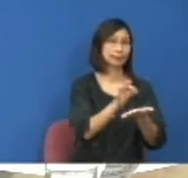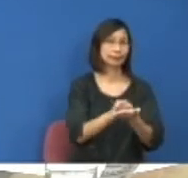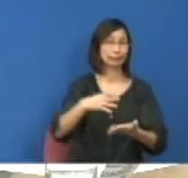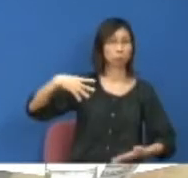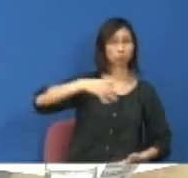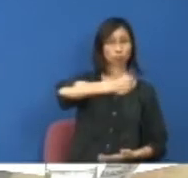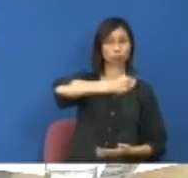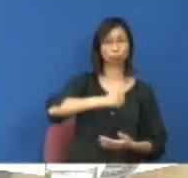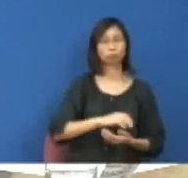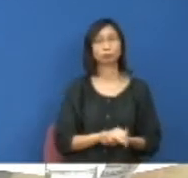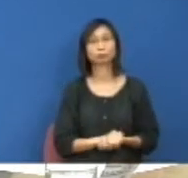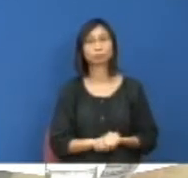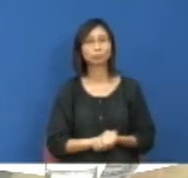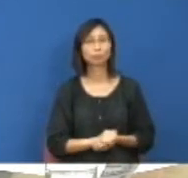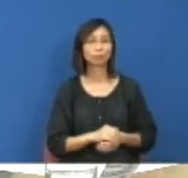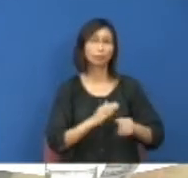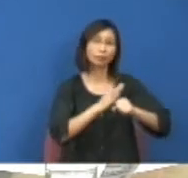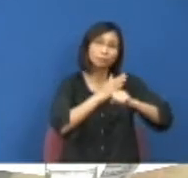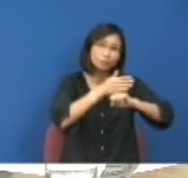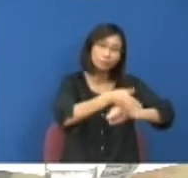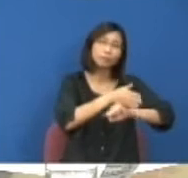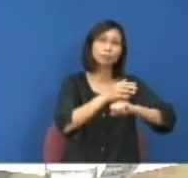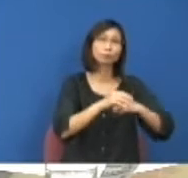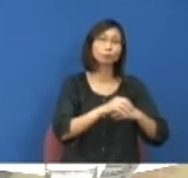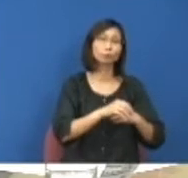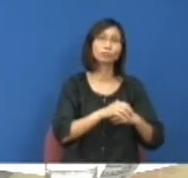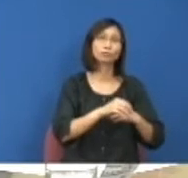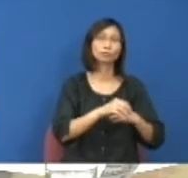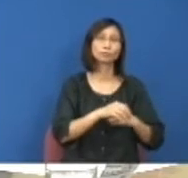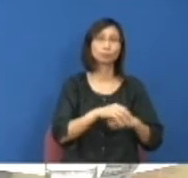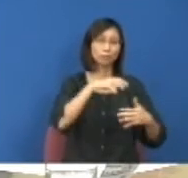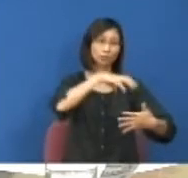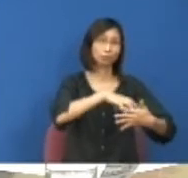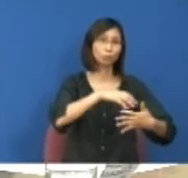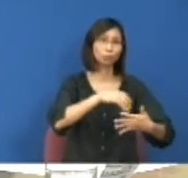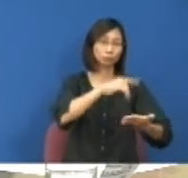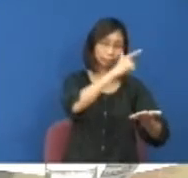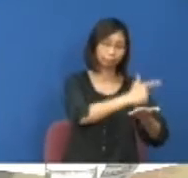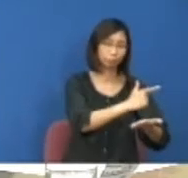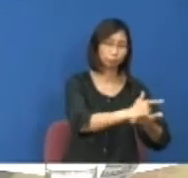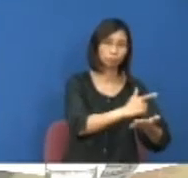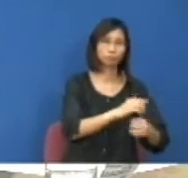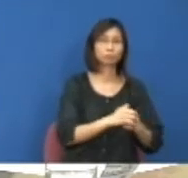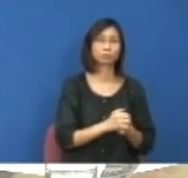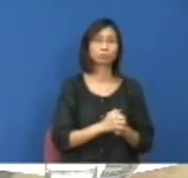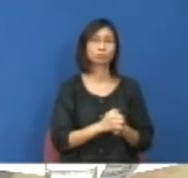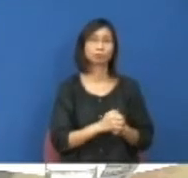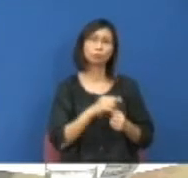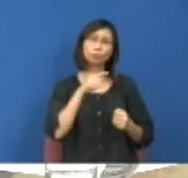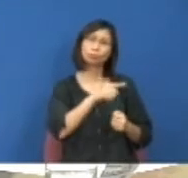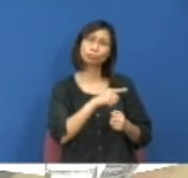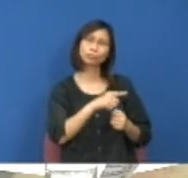咧就已經喺個社會嗰、那個裏邊咧越嚟越重要，因為他們在那